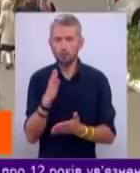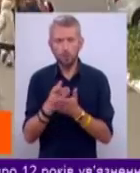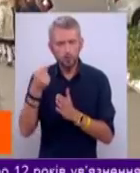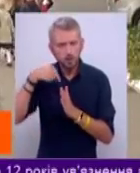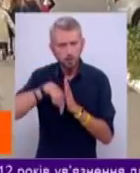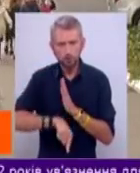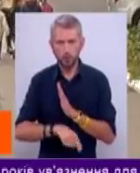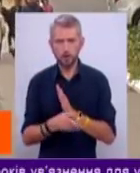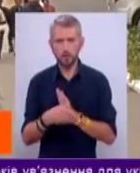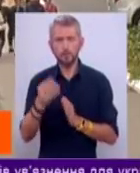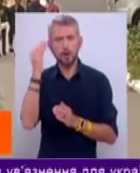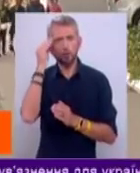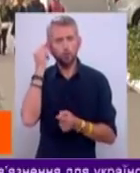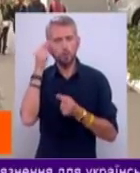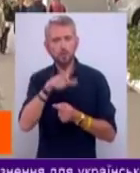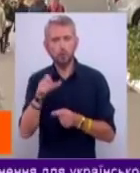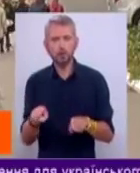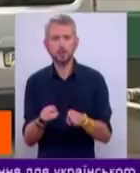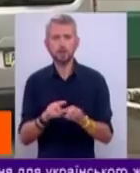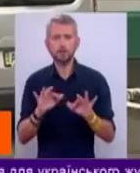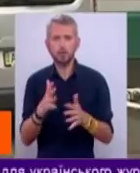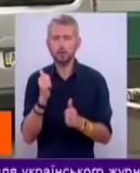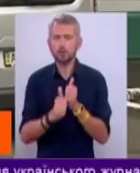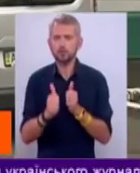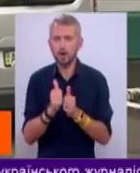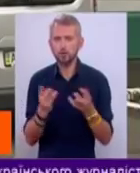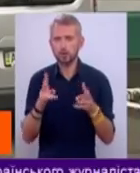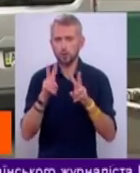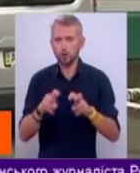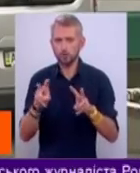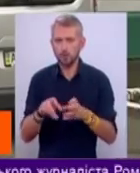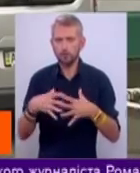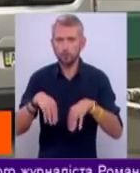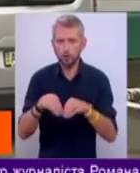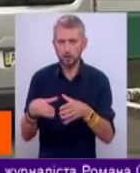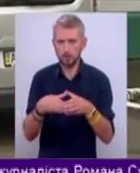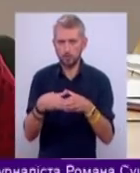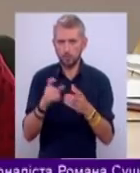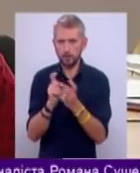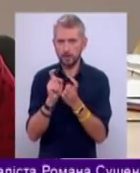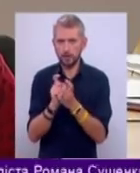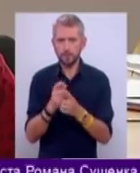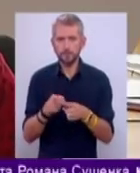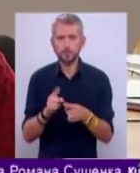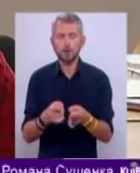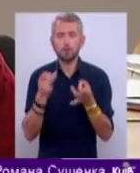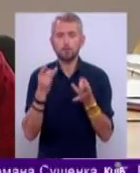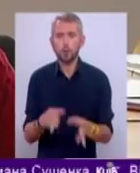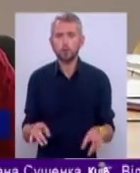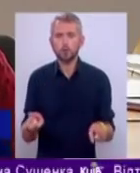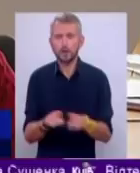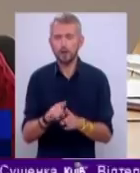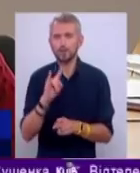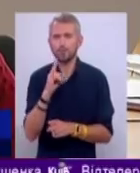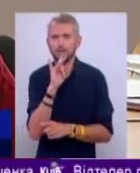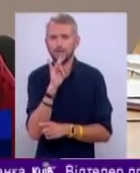коріння. На думку психологів, у таких випадках часто густо треба розбиратися в родинних конфліктах. То просто так ребенок